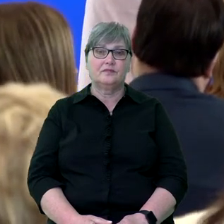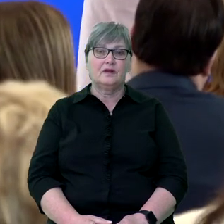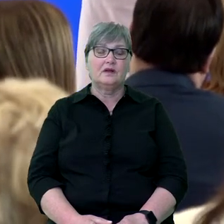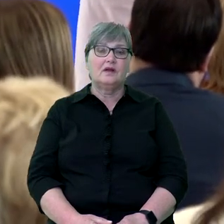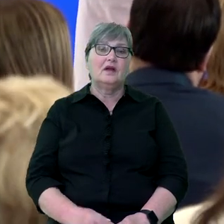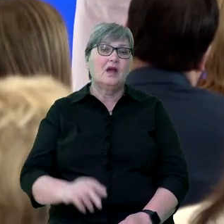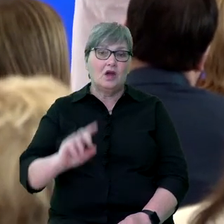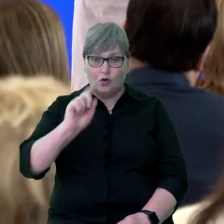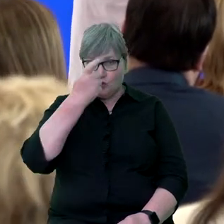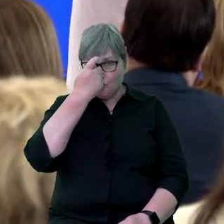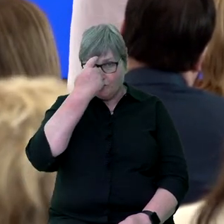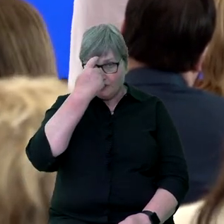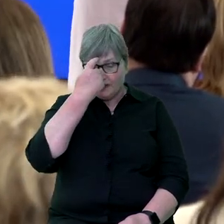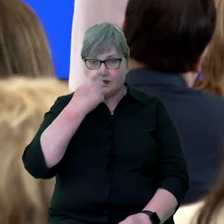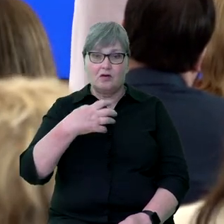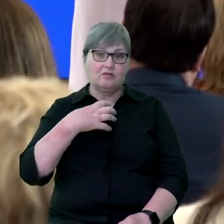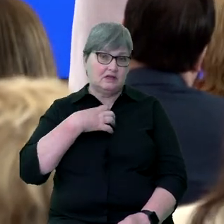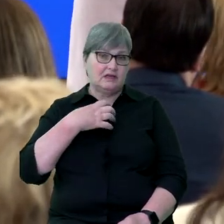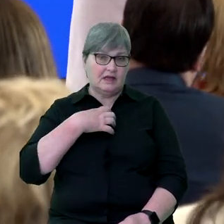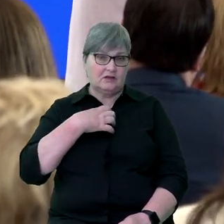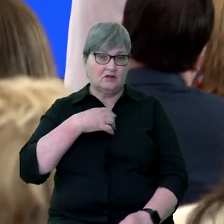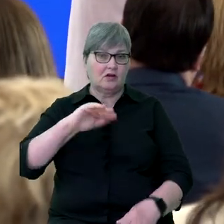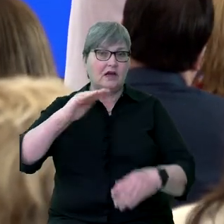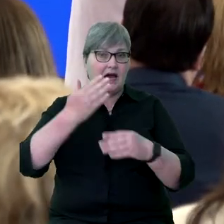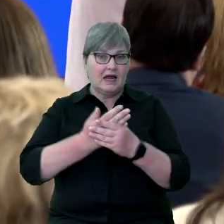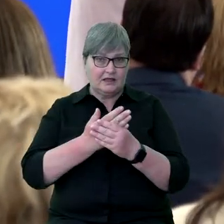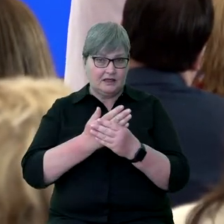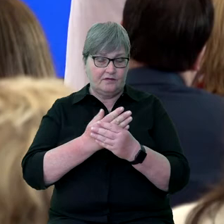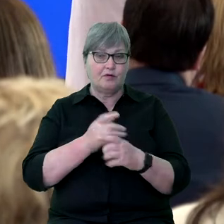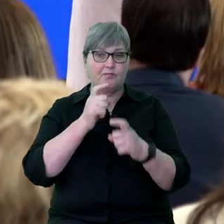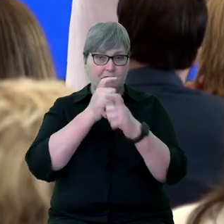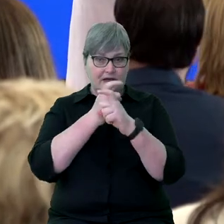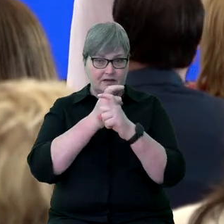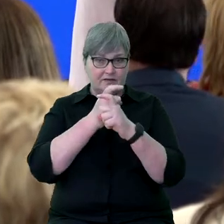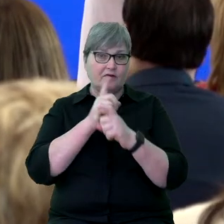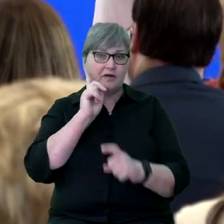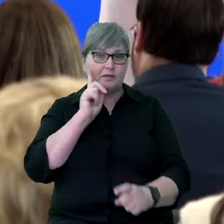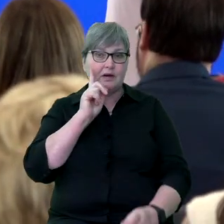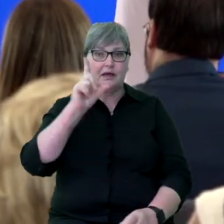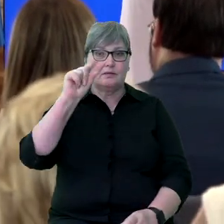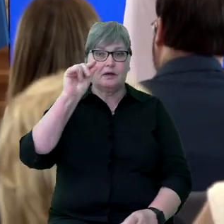Naczelnego dyrektora archiwów państwowych, pana doktora Pawła Pietrzyka.